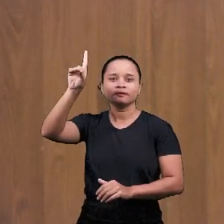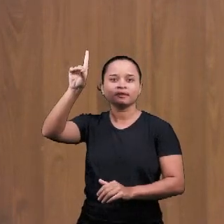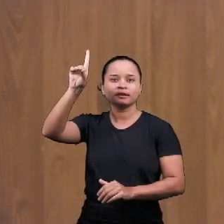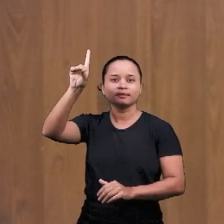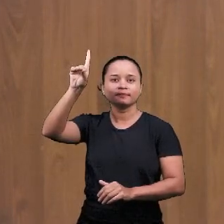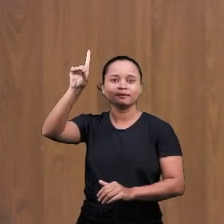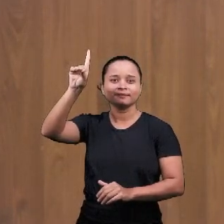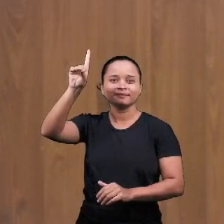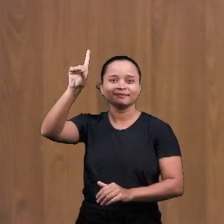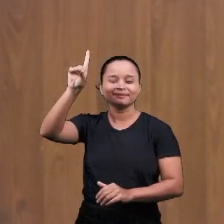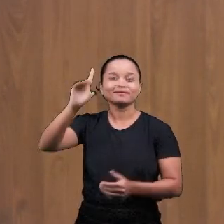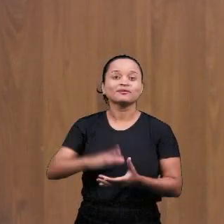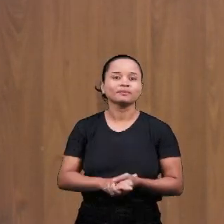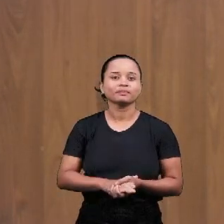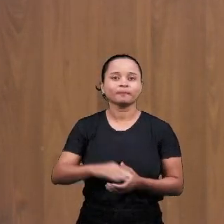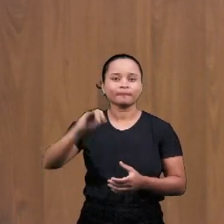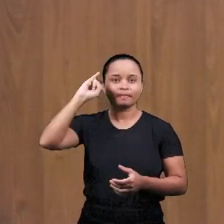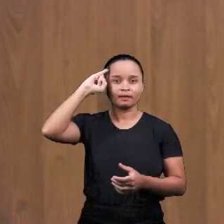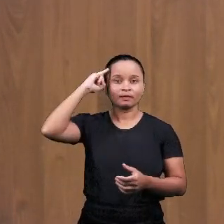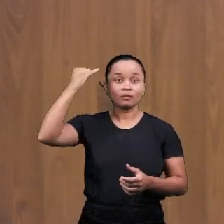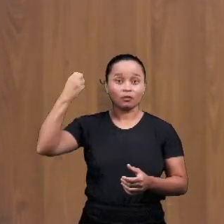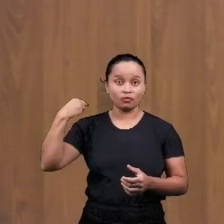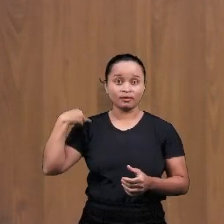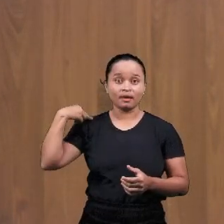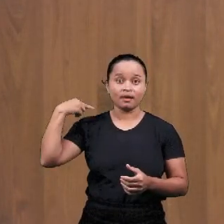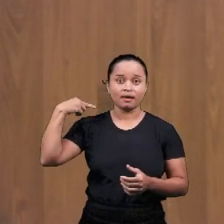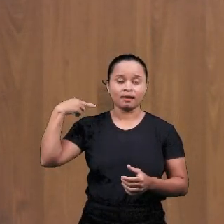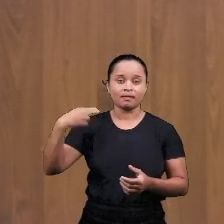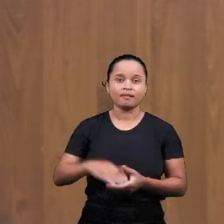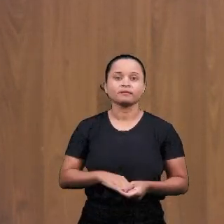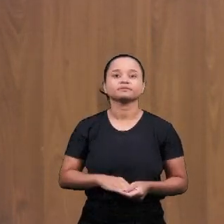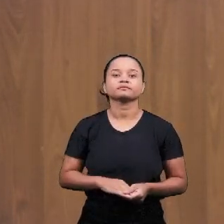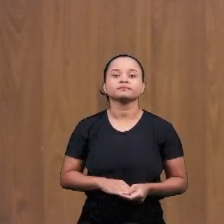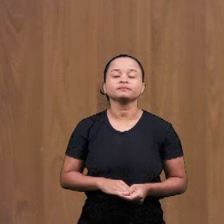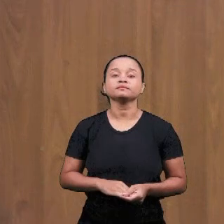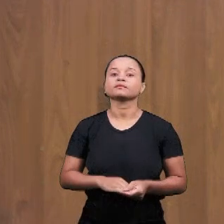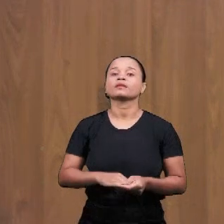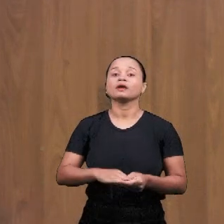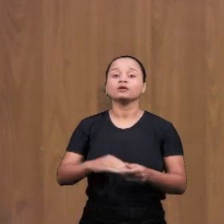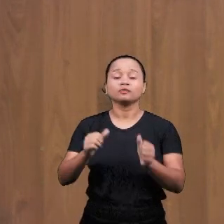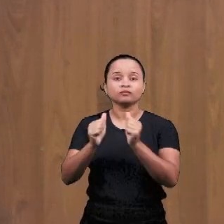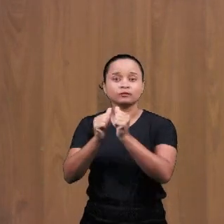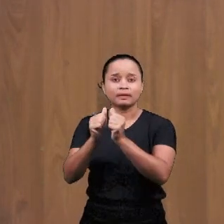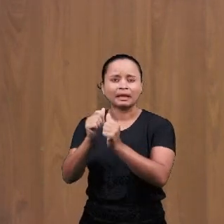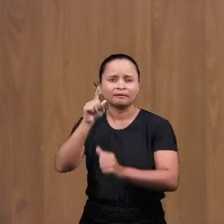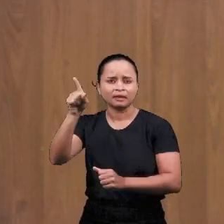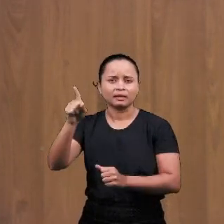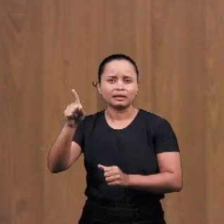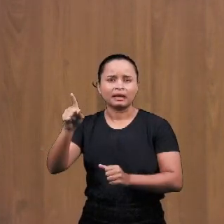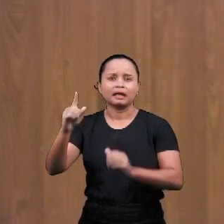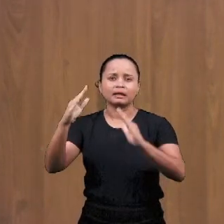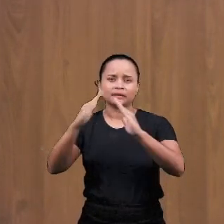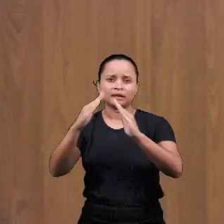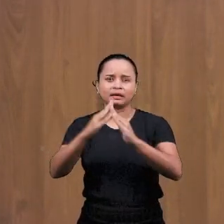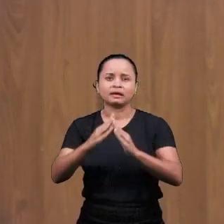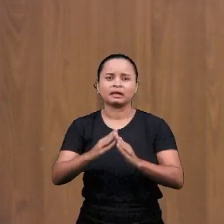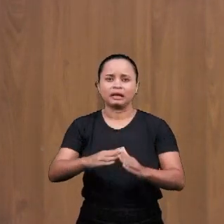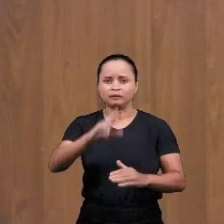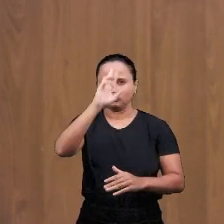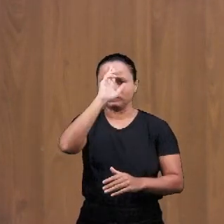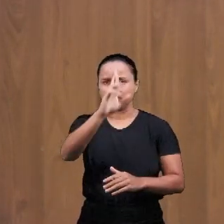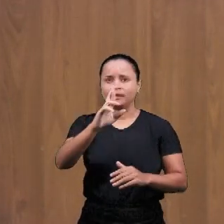de Potiphar et la manière comme Dieu a touché toutes les choses pour accomplir son plan dans la vie de